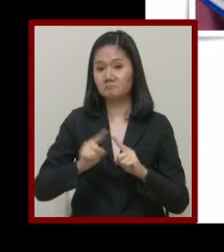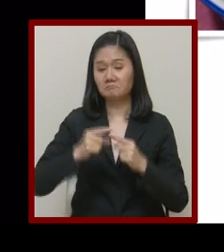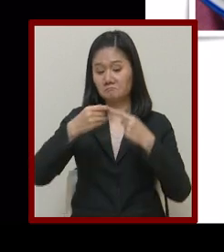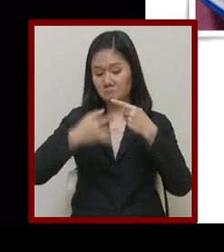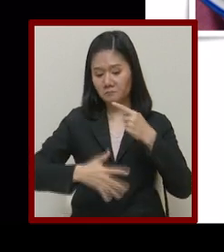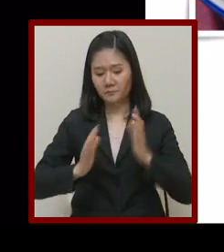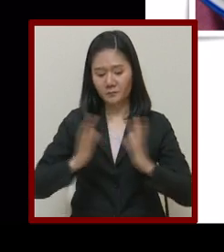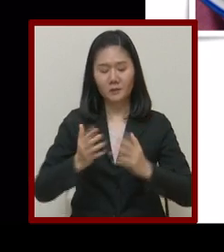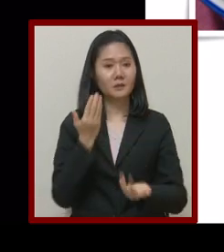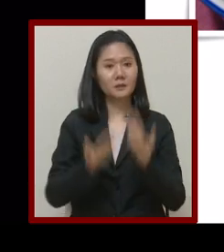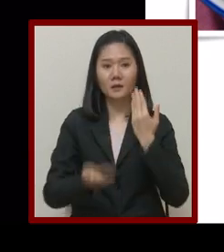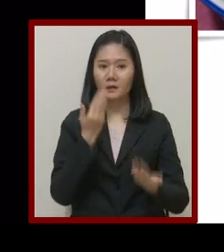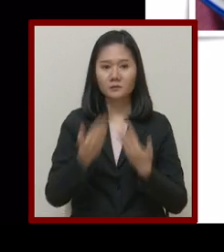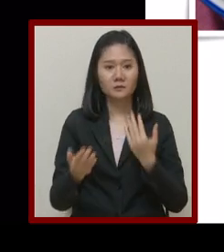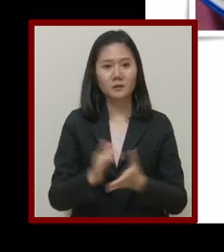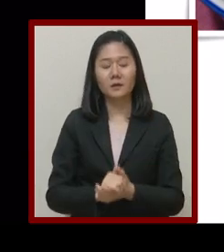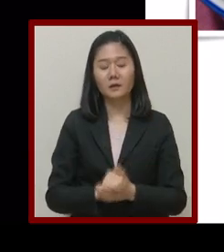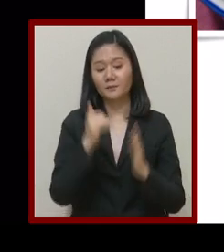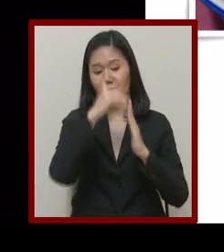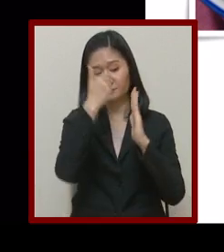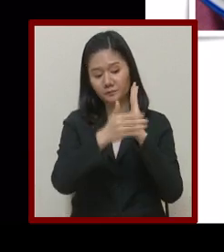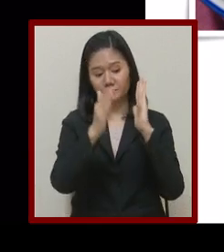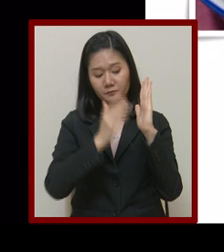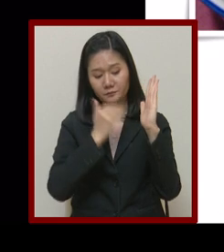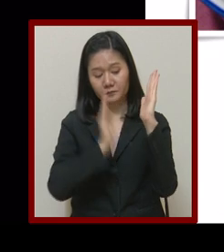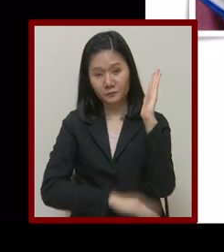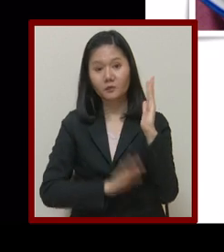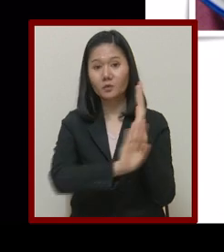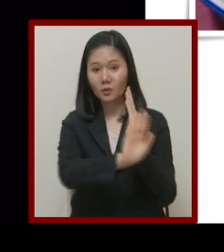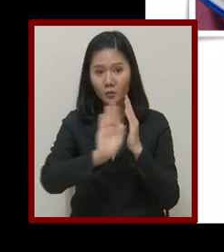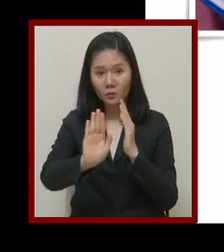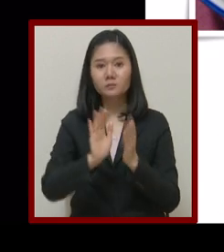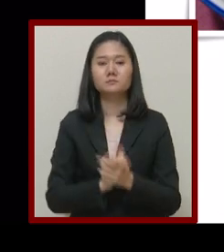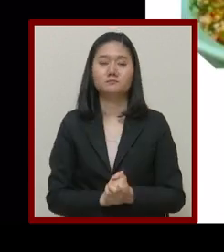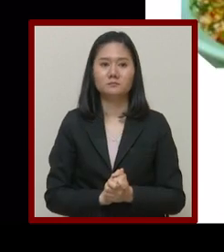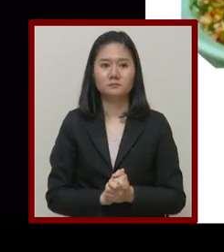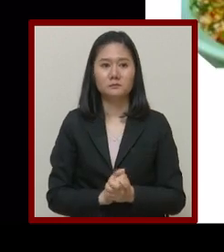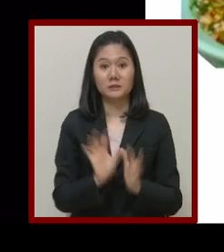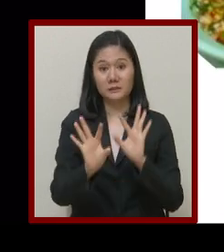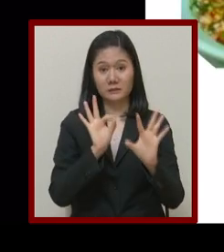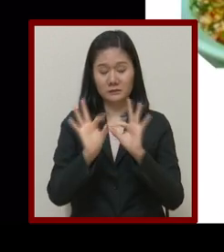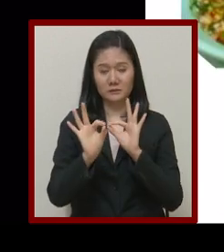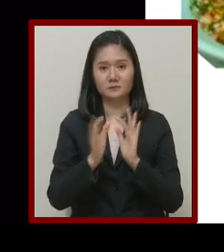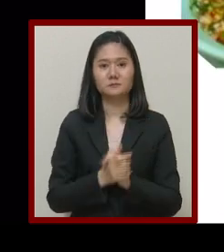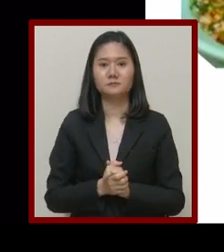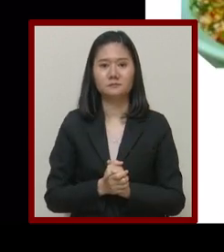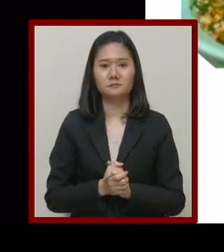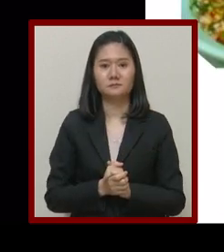ากมายเลยตามแต่ฤดูกาลตามแต่ภาคที่เรา เลือกไปนะค